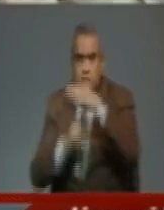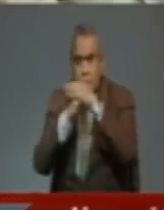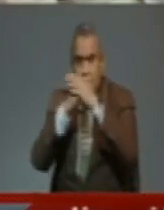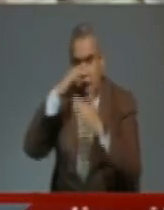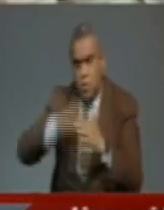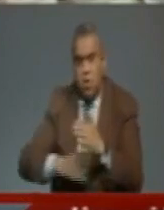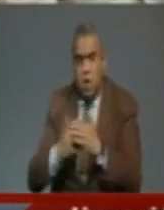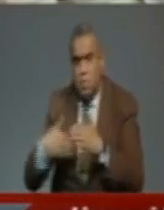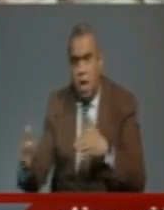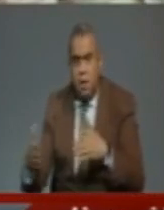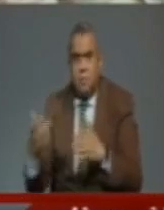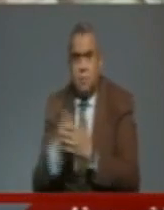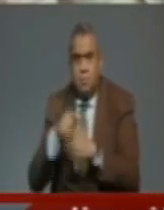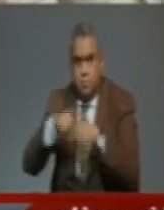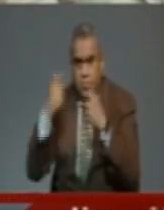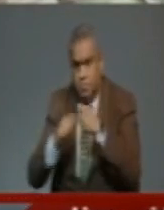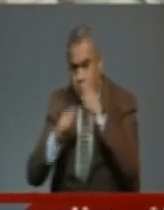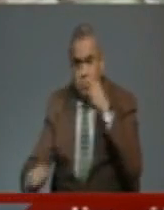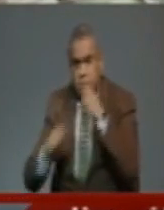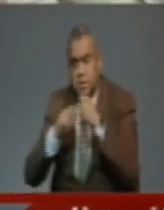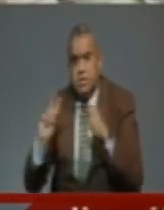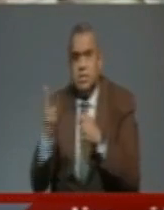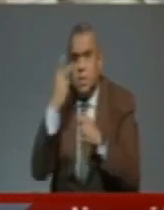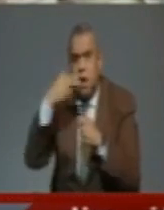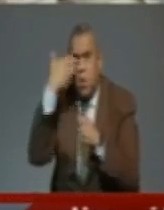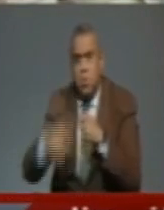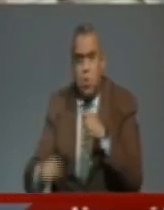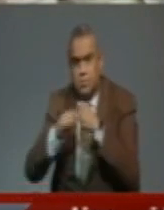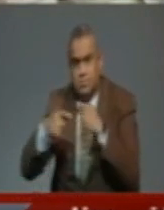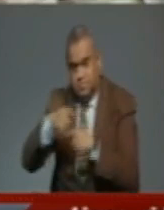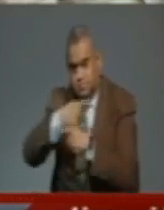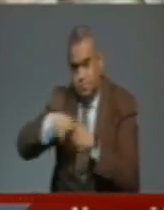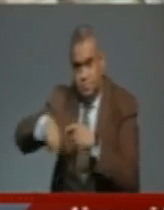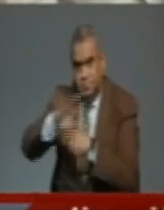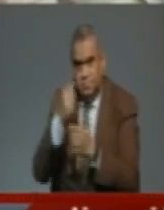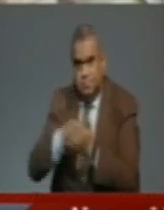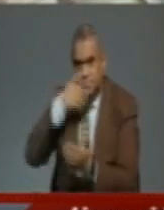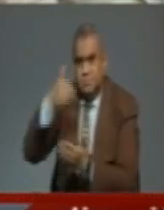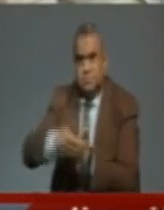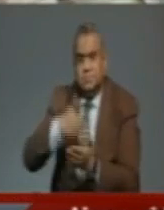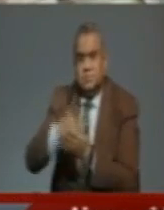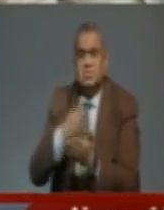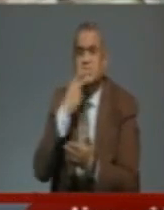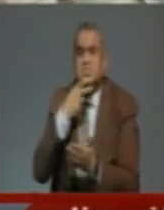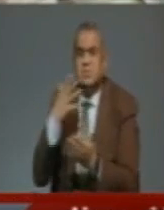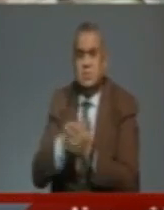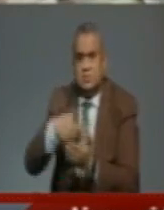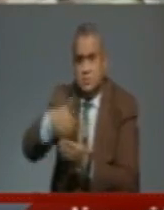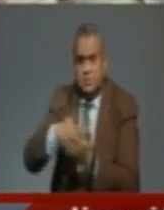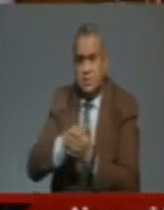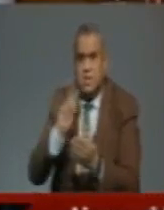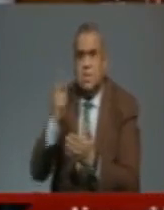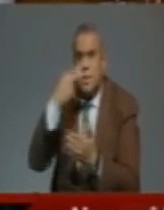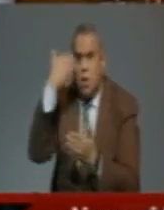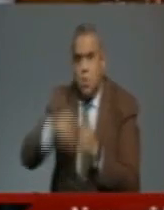وغربي، باعماق 17.5 متر اللي هي المنطقه المحيطه اللي انتشلنا منها المنتشلات وكركناها وعمقناها ل 17.5 متر.